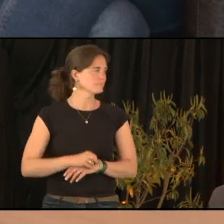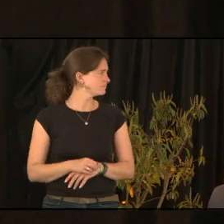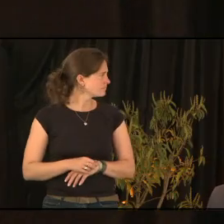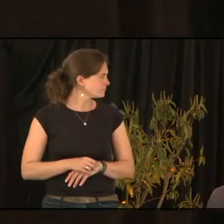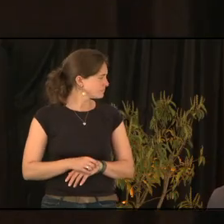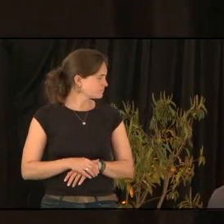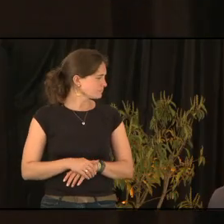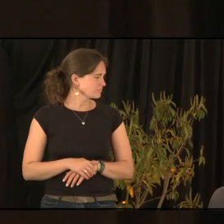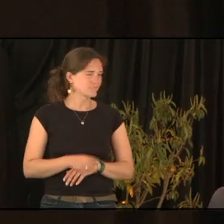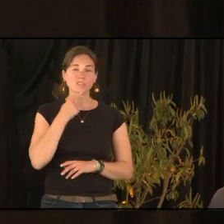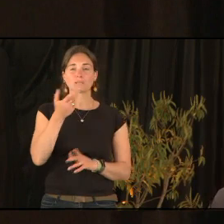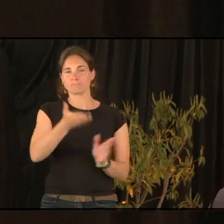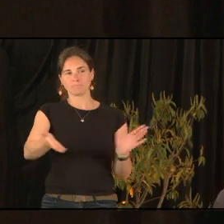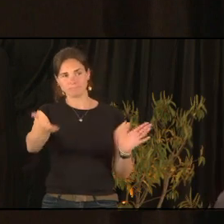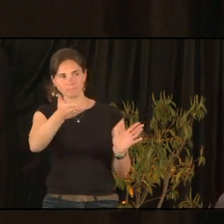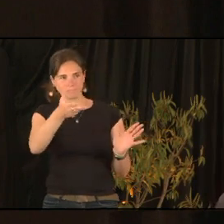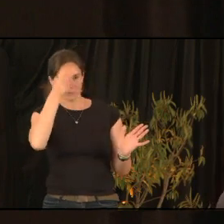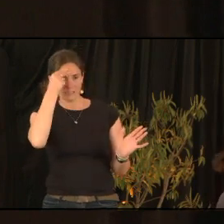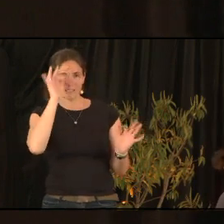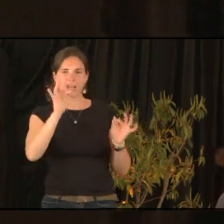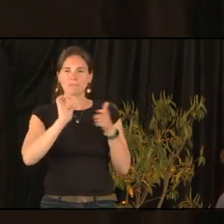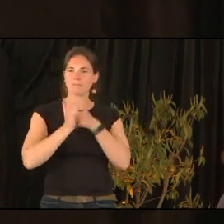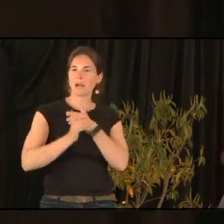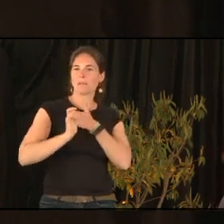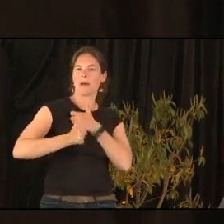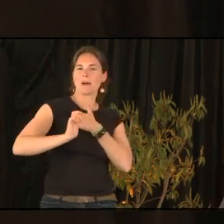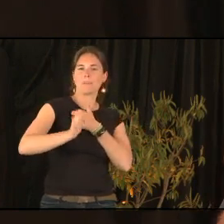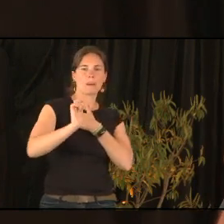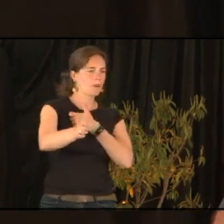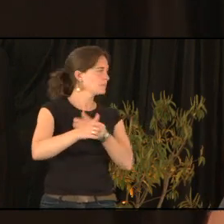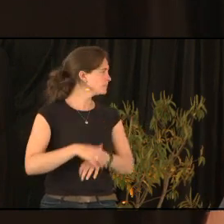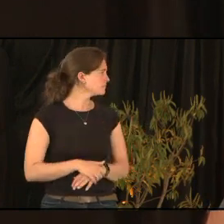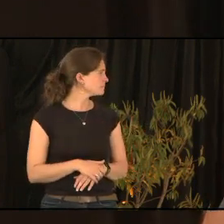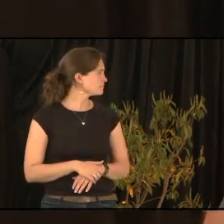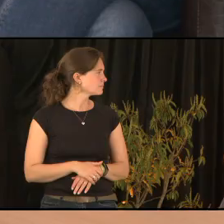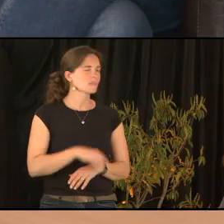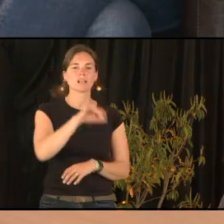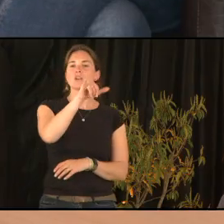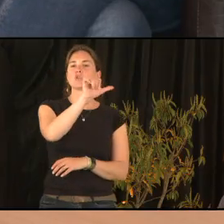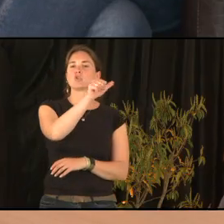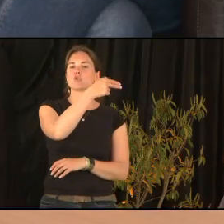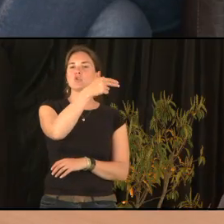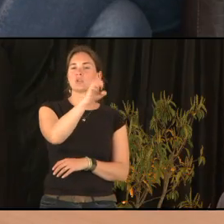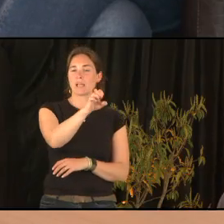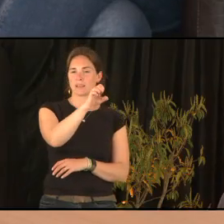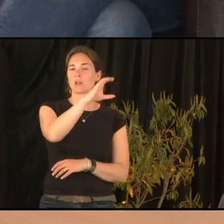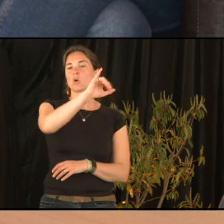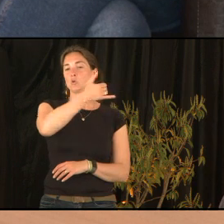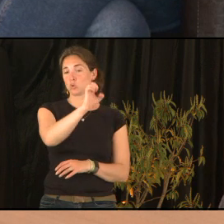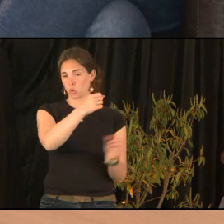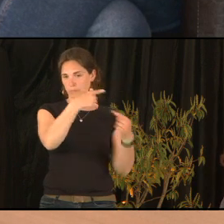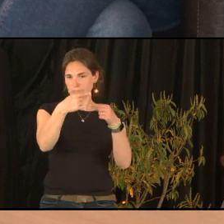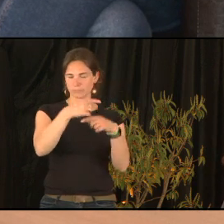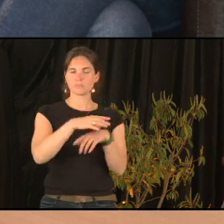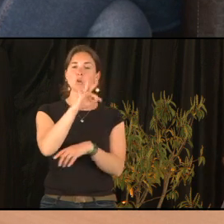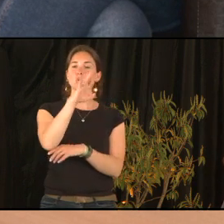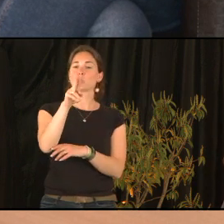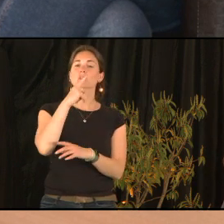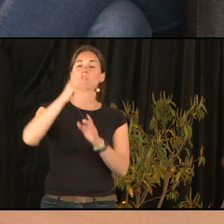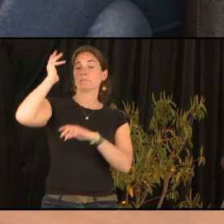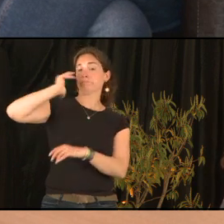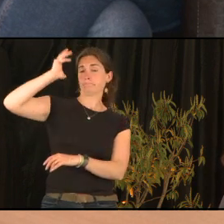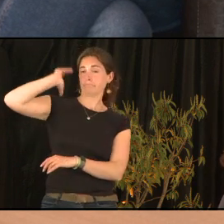de narration à la première personne du singulier, où non, il y avait cette distance aussi Non, il n'y a jamais eu de